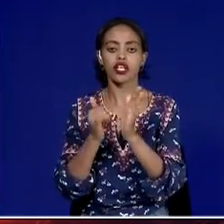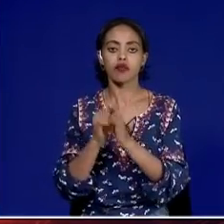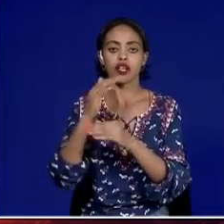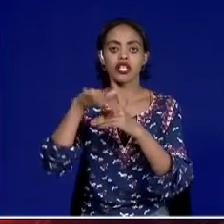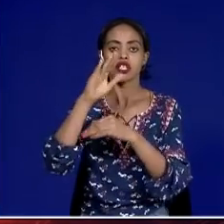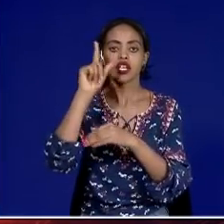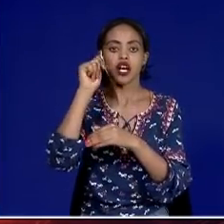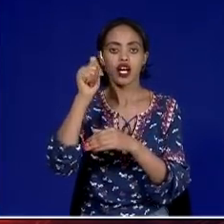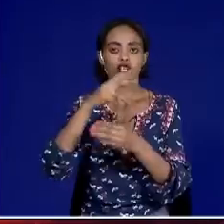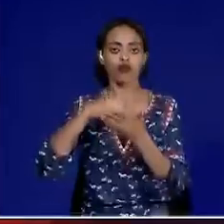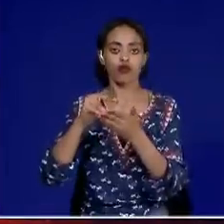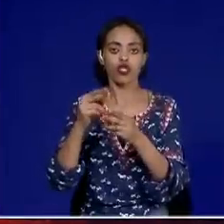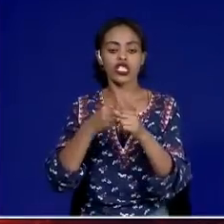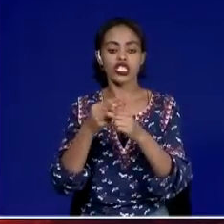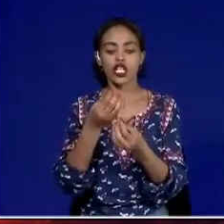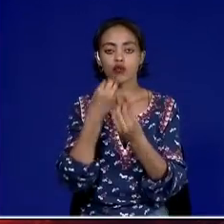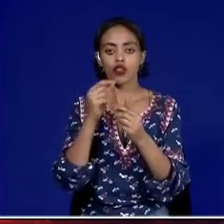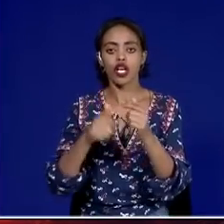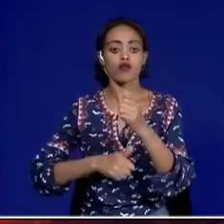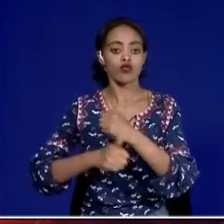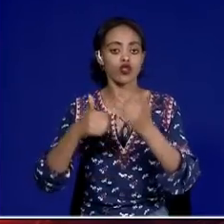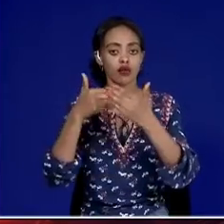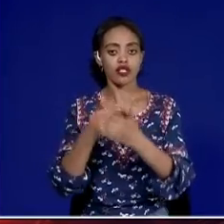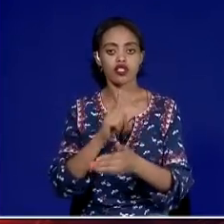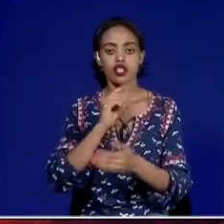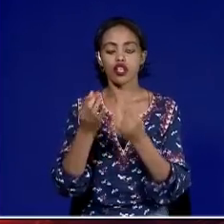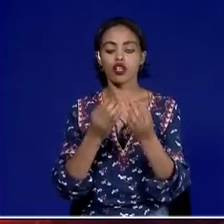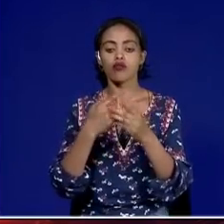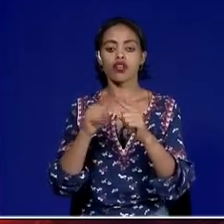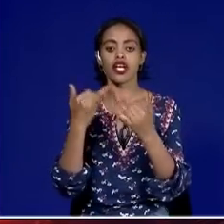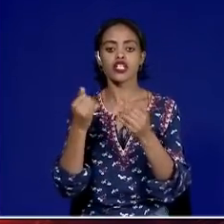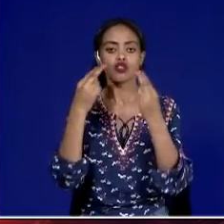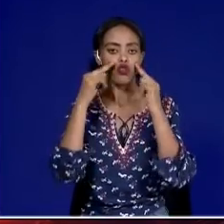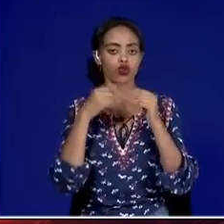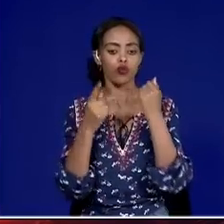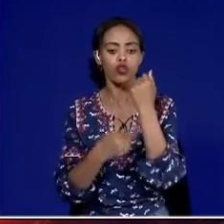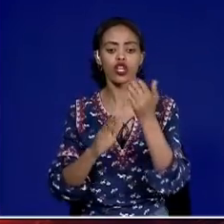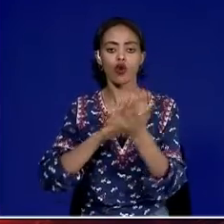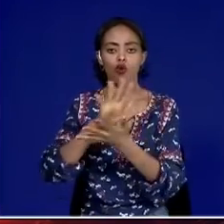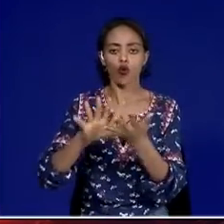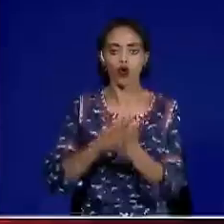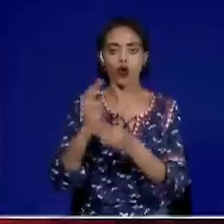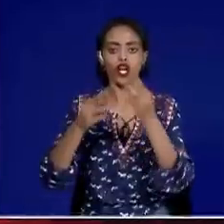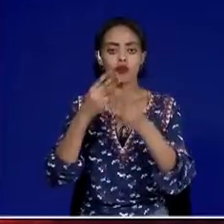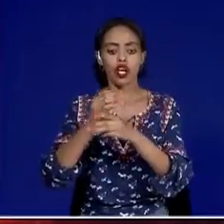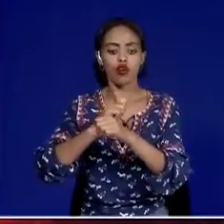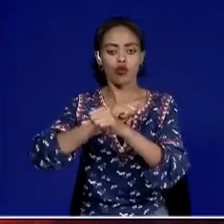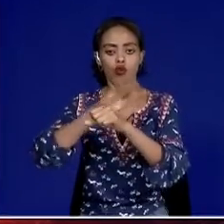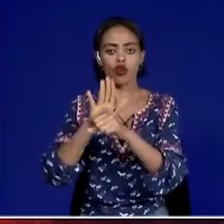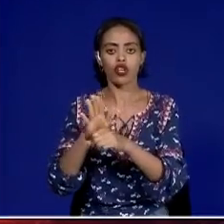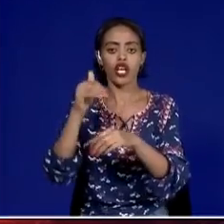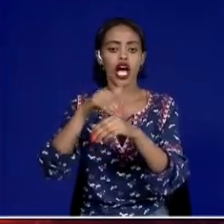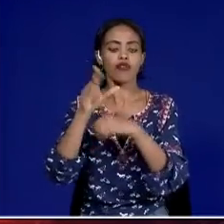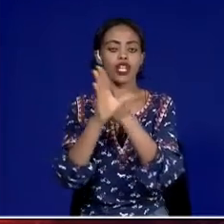1 ሚልዮን ሰባት ንሕፅረት ምግቢ ከም ዘቃልዐ ገሊጹ። ብፍላይ ኣብዚ ሕዚ እዋን ዝረአ ዘሎ ፖለቲካዊ ቅልውላውን ዓለምለኻዊ ለበዳ ቫይረስ ኮሮናን